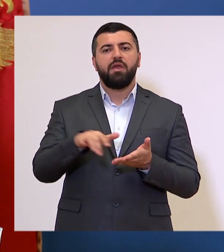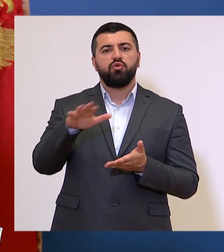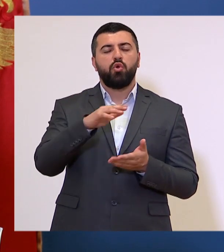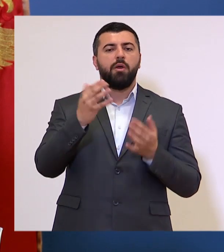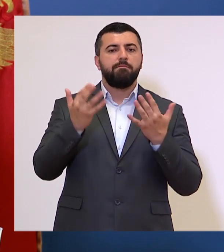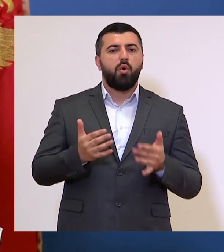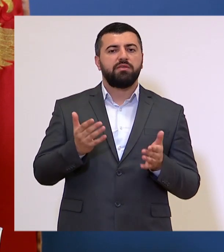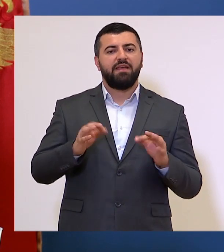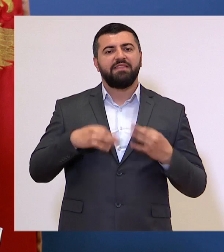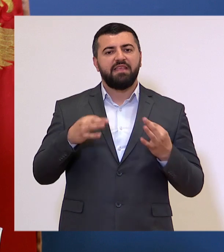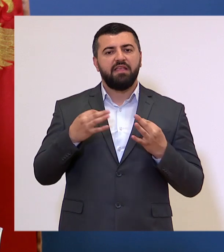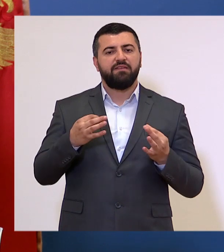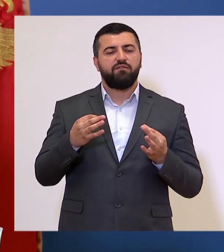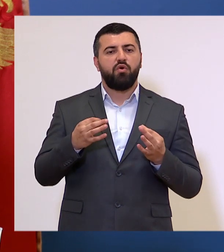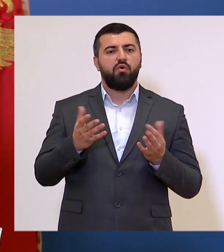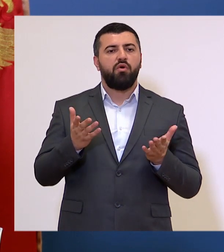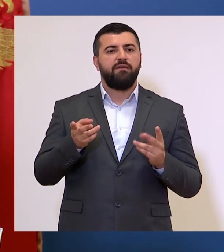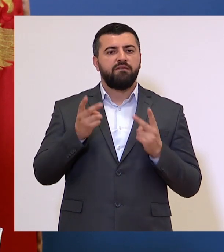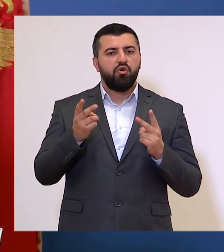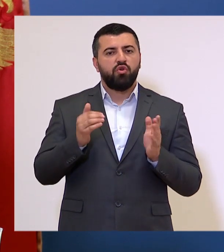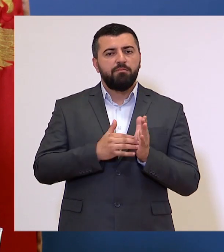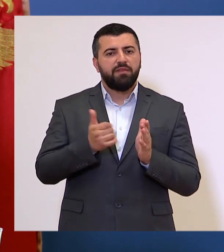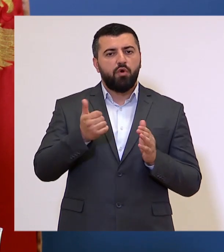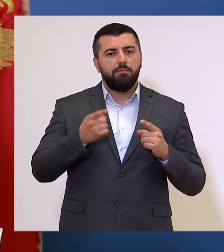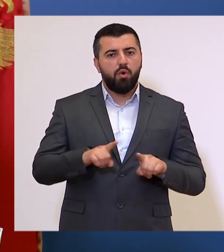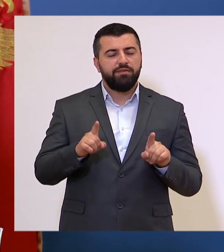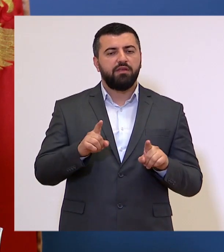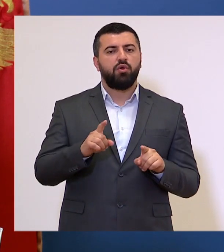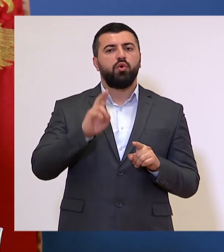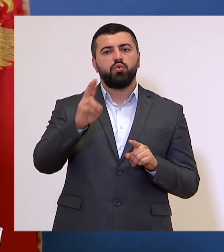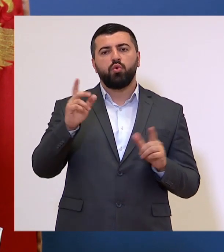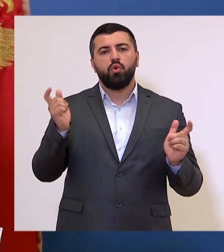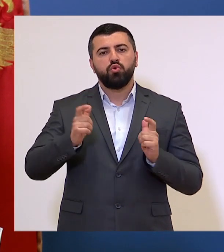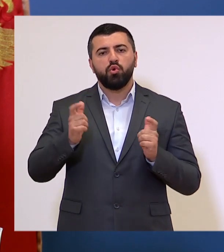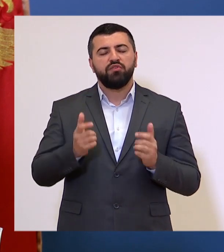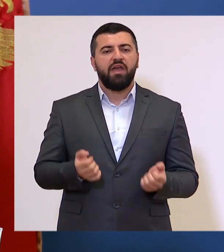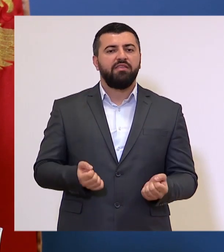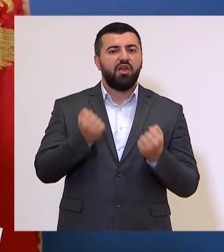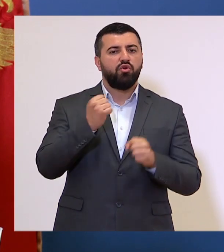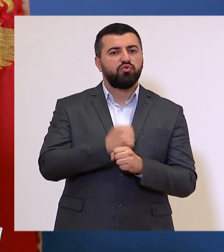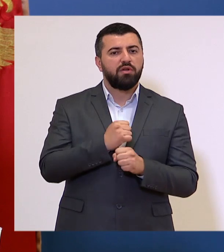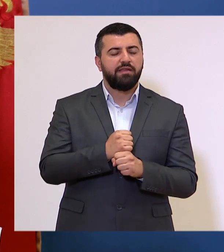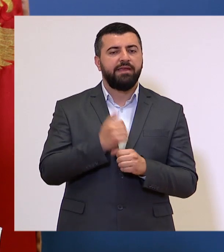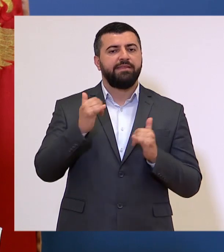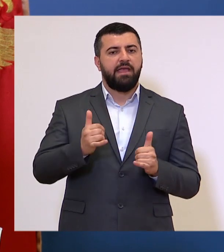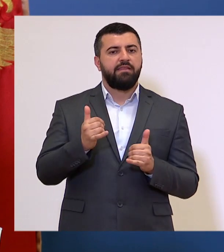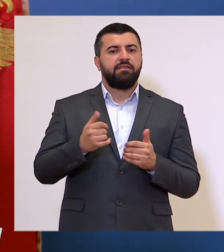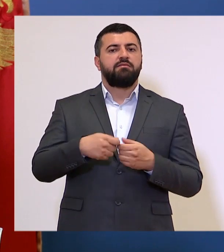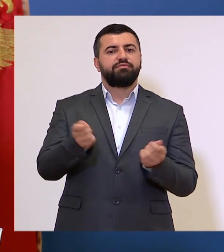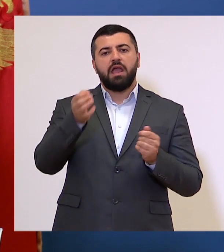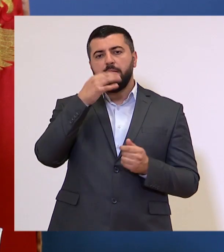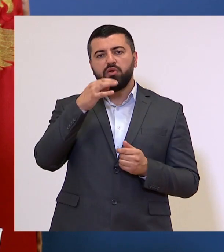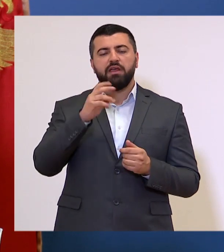smo procijenili da je zdravstveni sistem prvo se snadbio na način kako treba, onda sektori društva koji su najeksponiraniji, danas smo snadbili